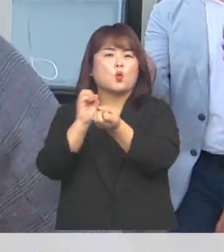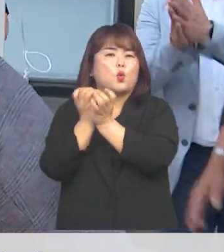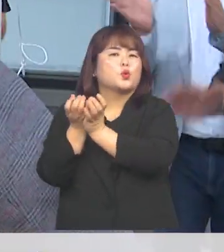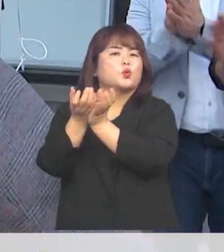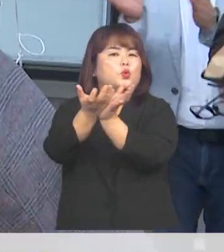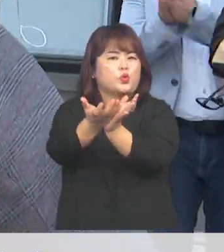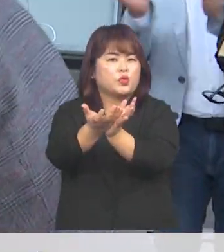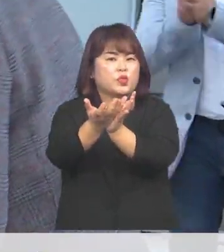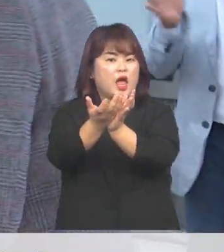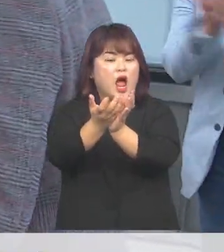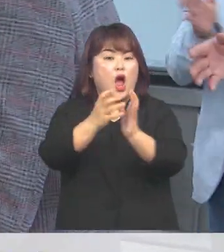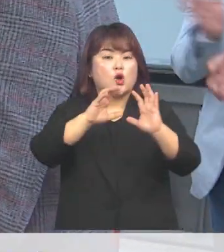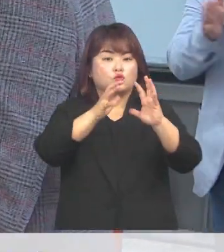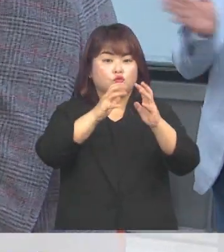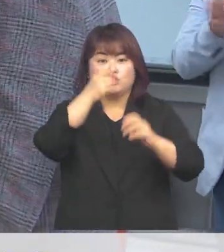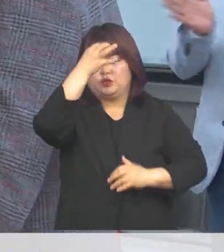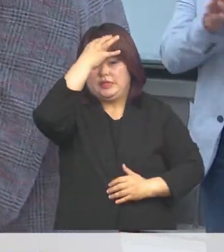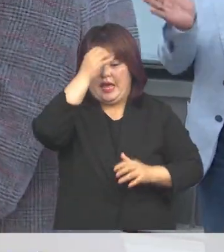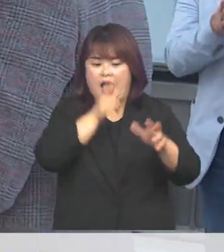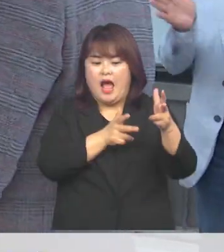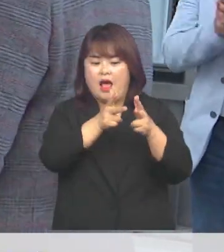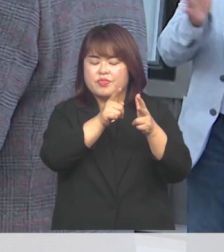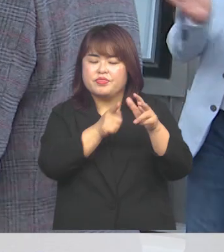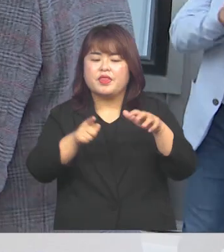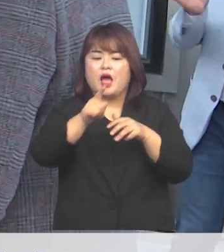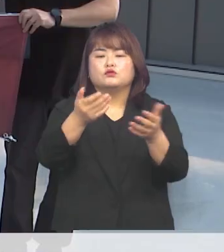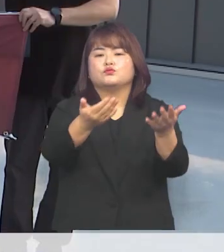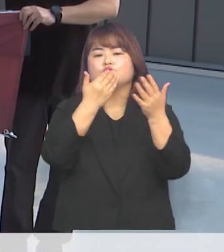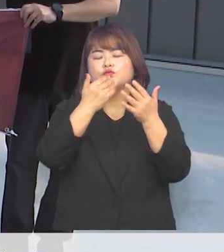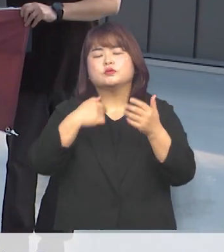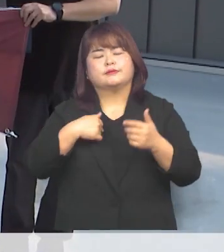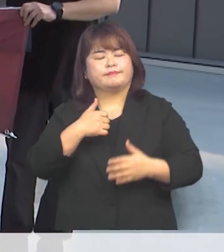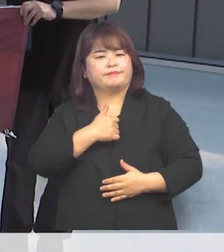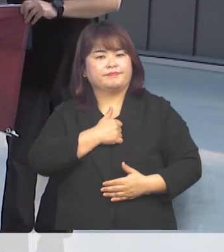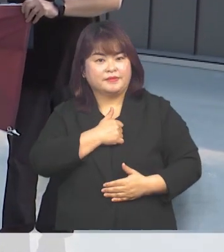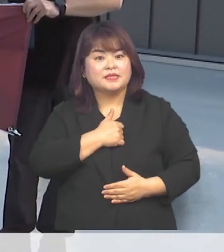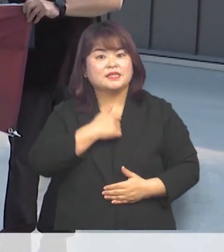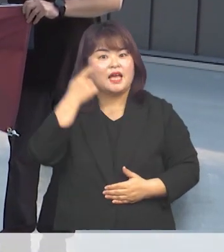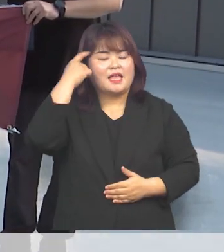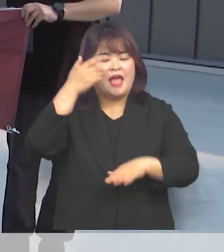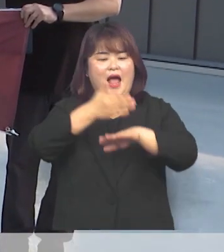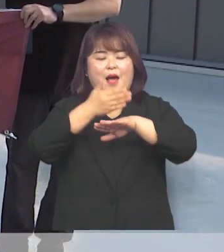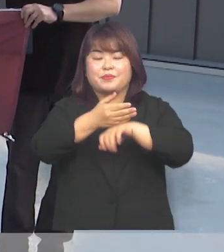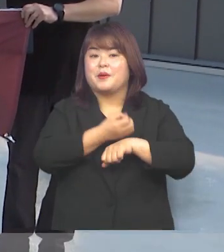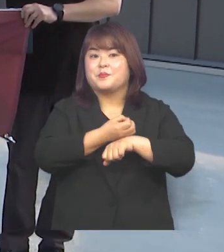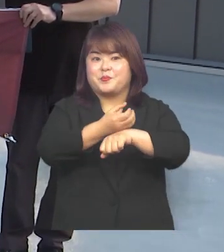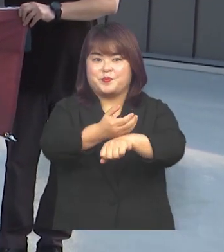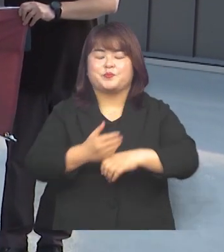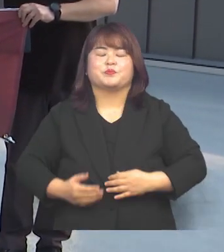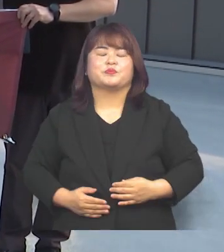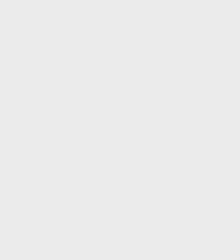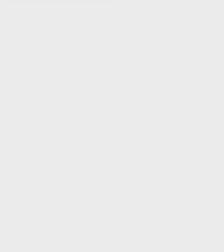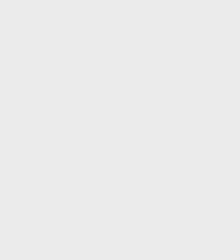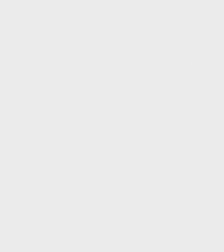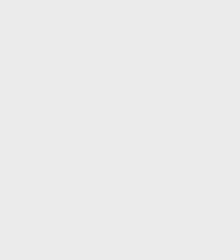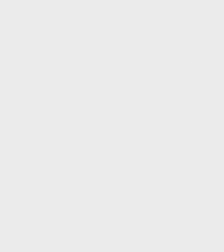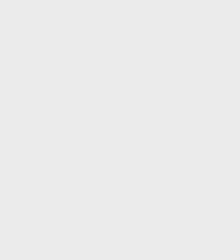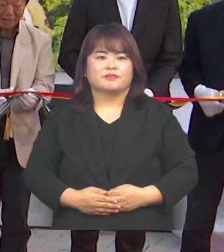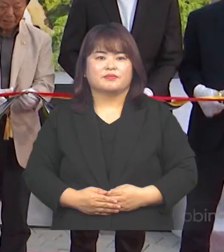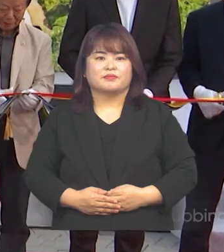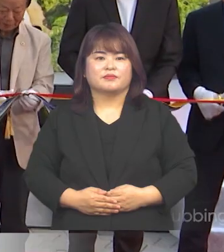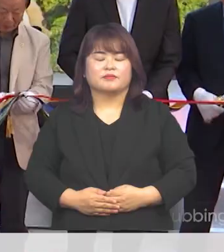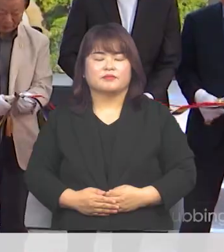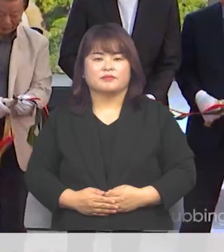전하며 국가산단을 유치해줘서 고맙고 용인 시민이라는 게 자랑스럽다라고 감사의 뜻을 전했습니다.